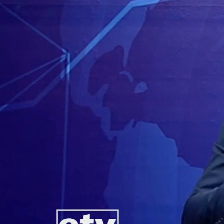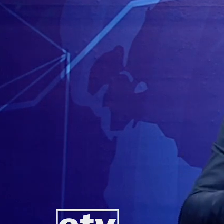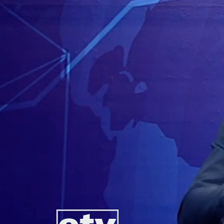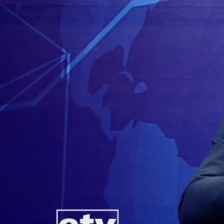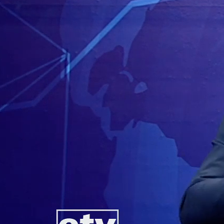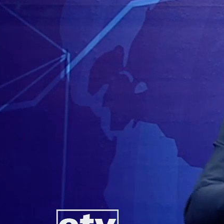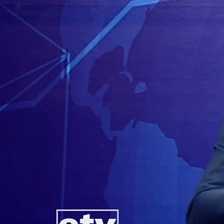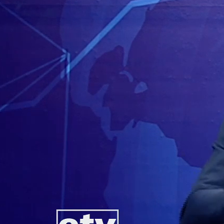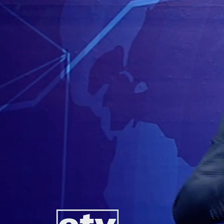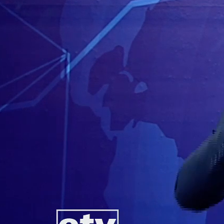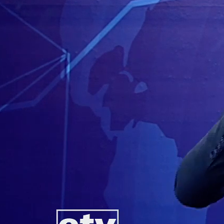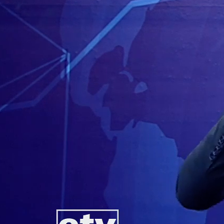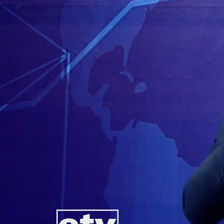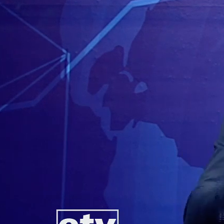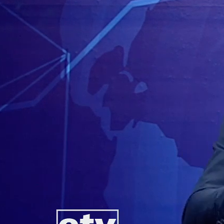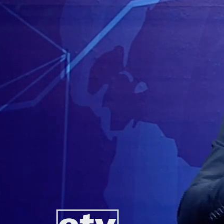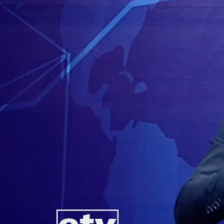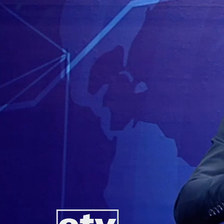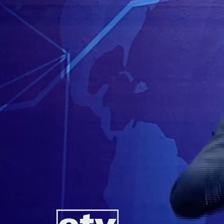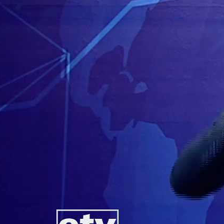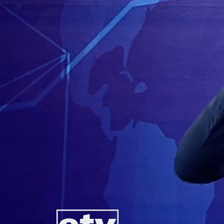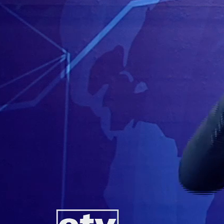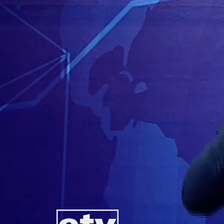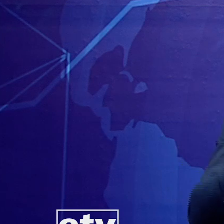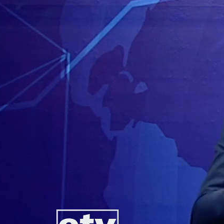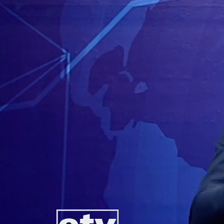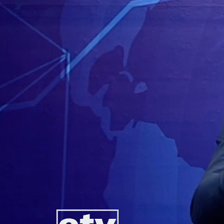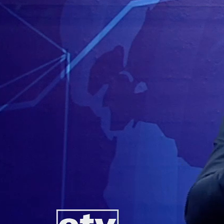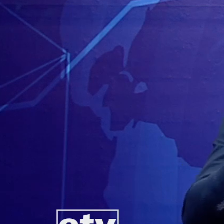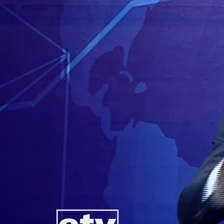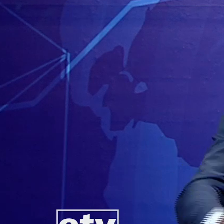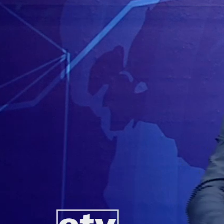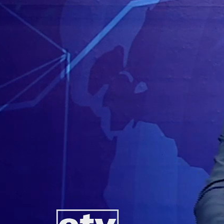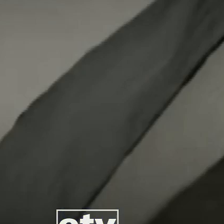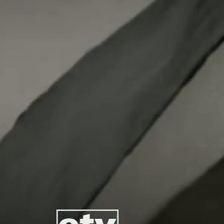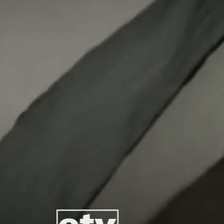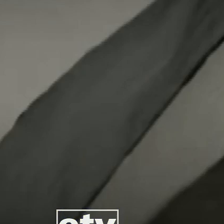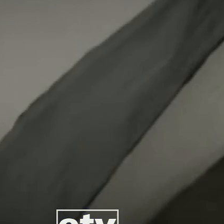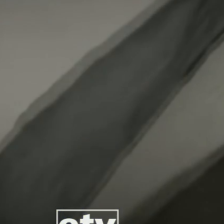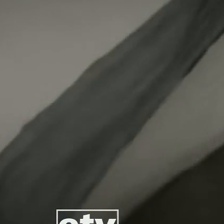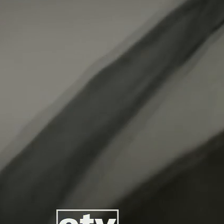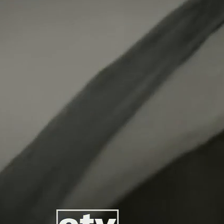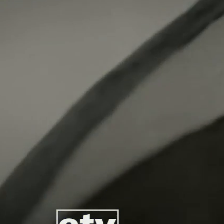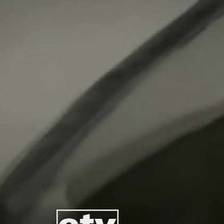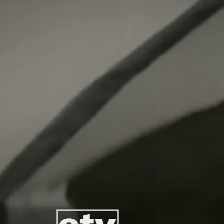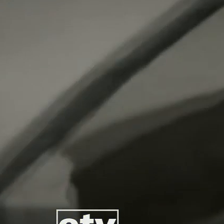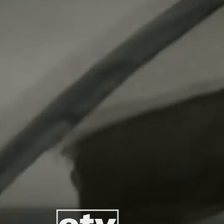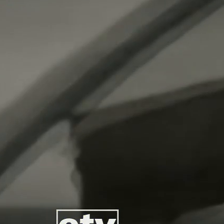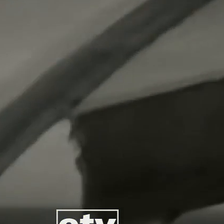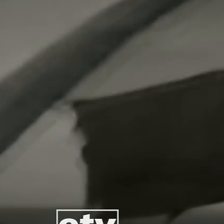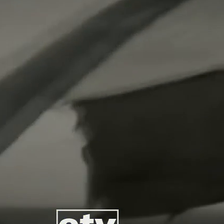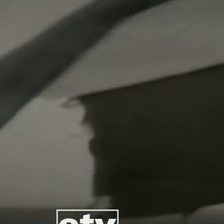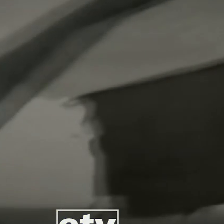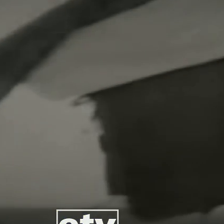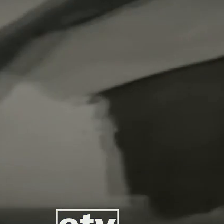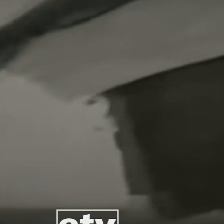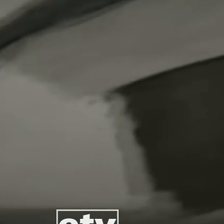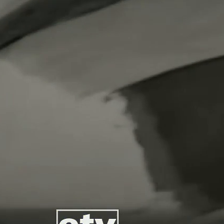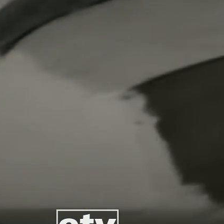አንድነት አንድነት ችግሮች አለመቀበል ባማሩን ገብተባ ማን ደርታ